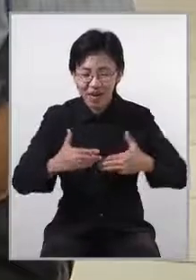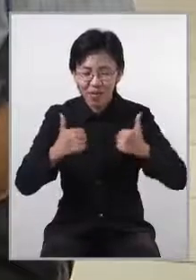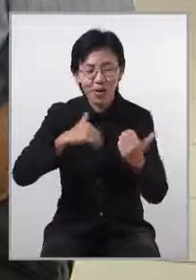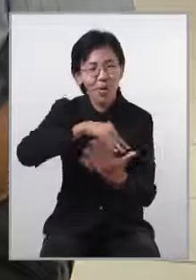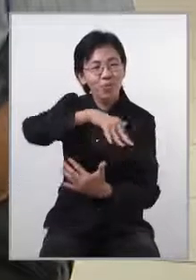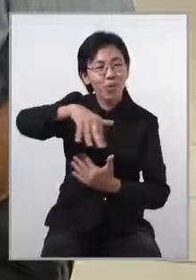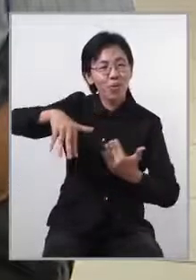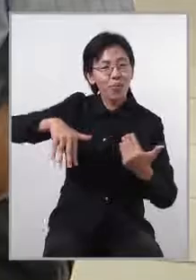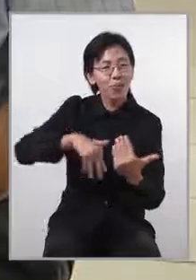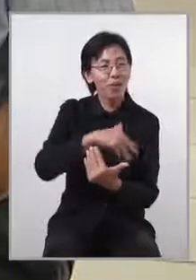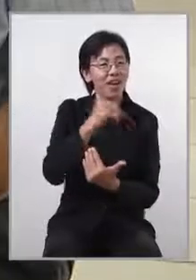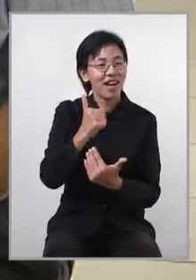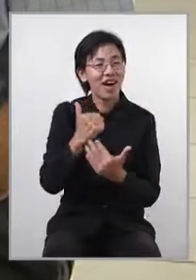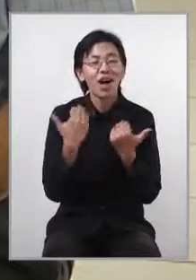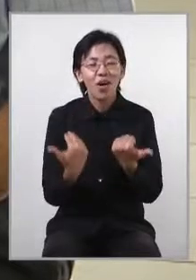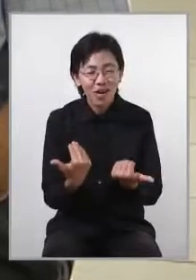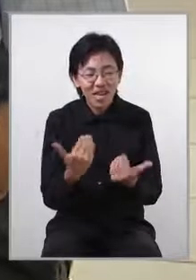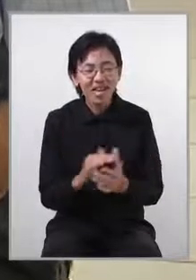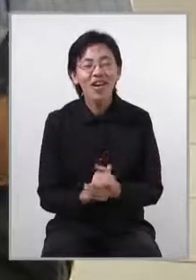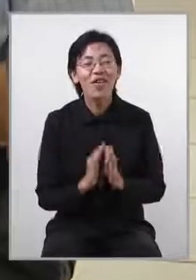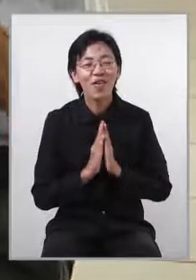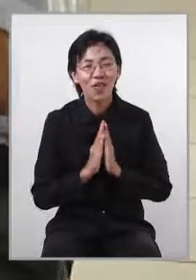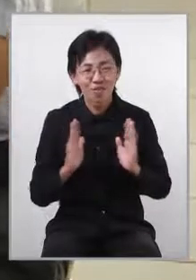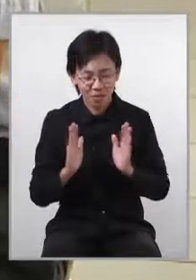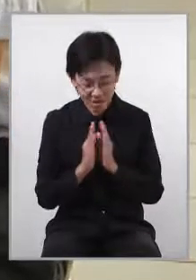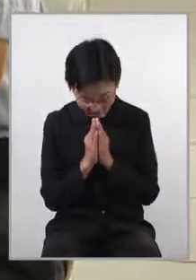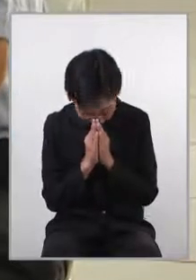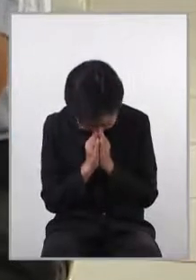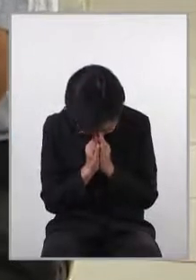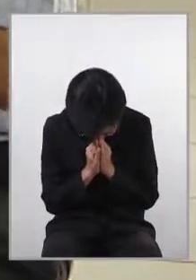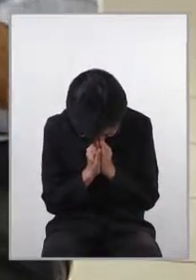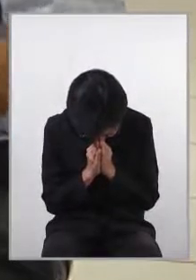วันนี้ต้องขอบพระคุณคุณพ่อประดิษฐ์เป็นอย่างสูงครับผม สวัสดีครับ